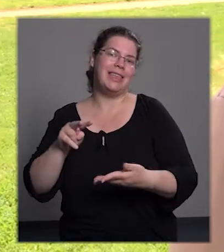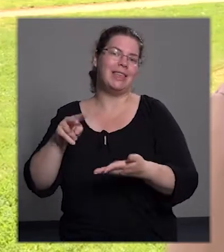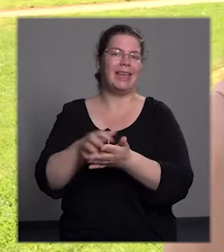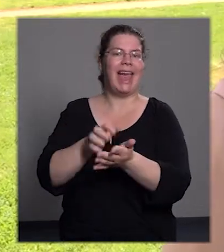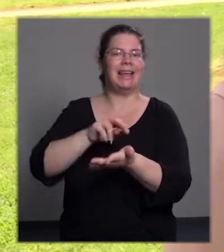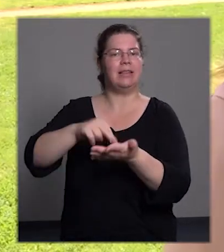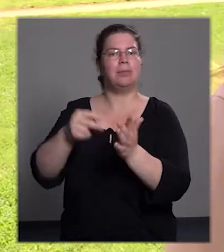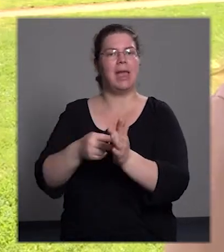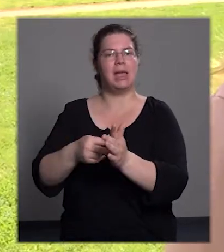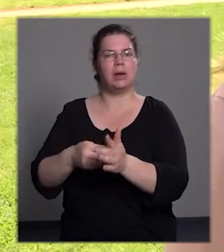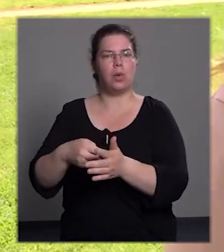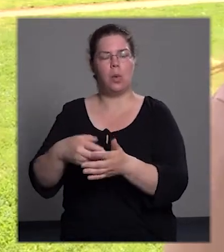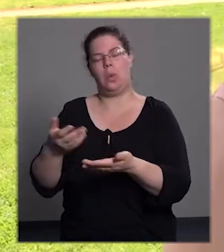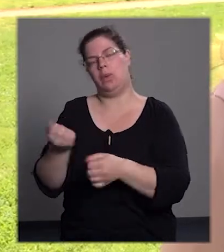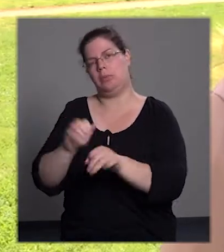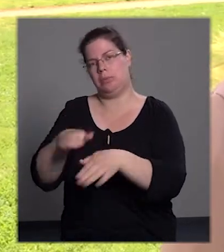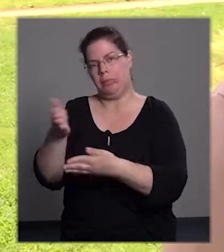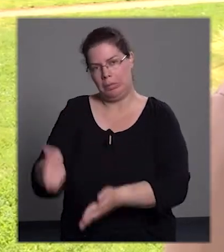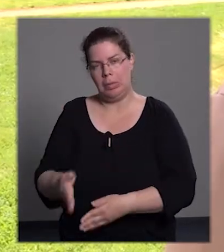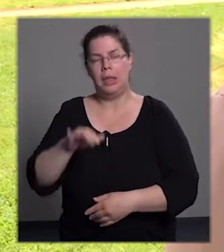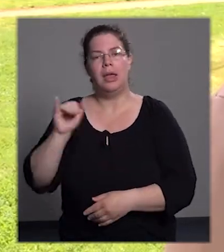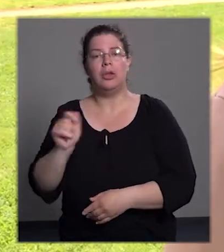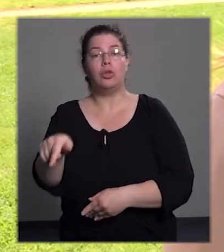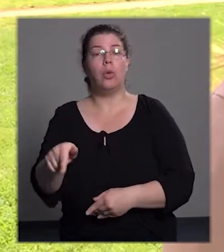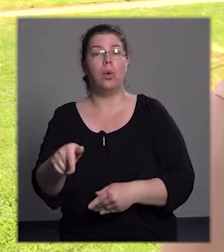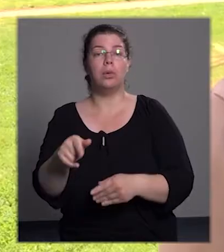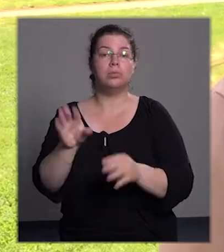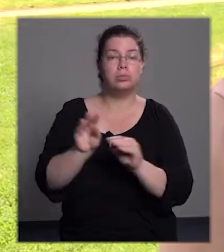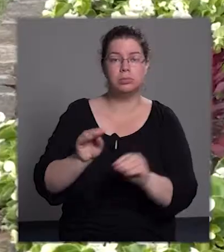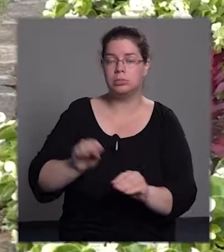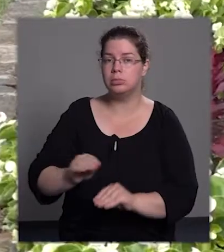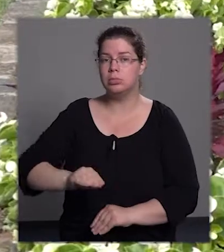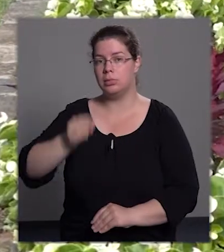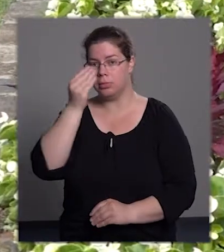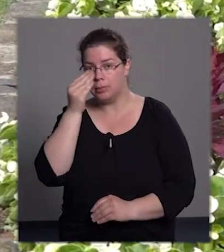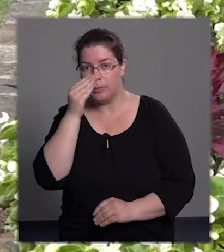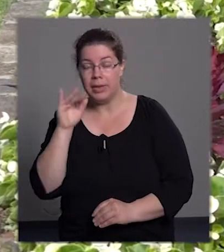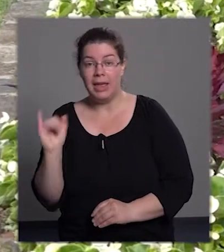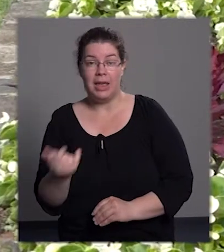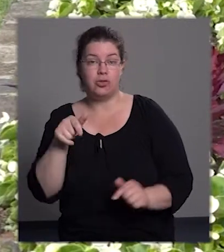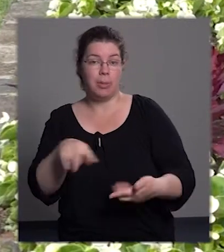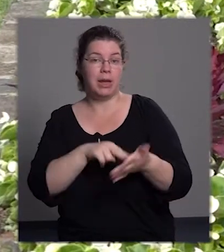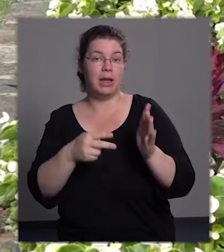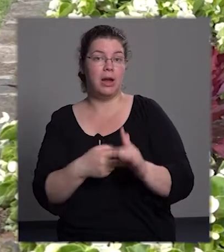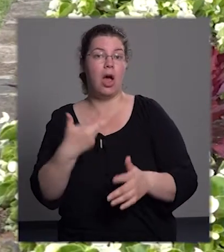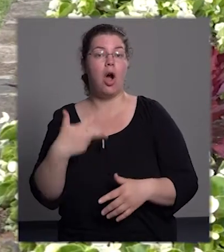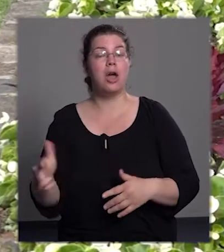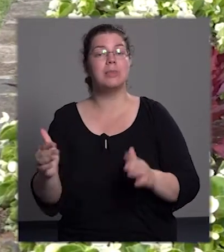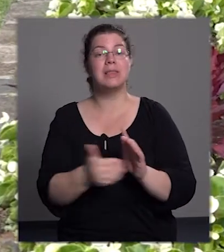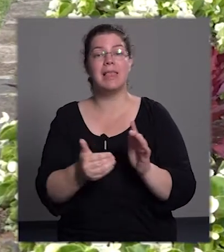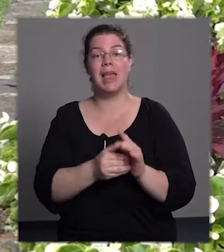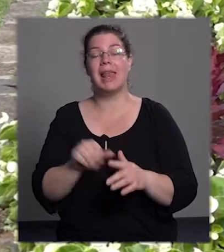kolléganőm, és ő összeállította a virágokat, és ebben a kerületben 30 ezer egy nyári virág került